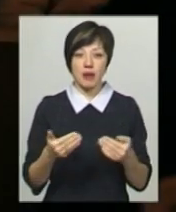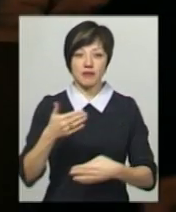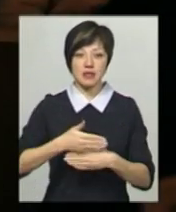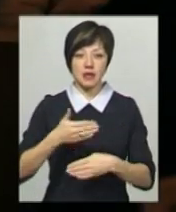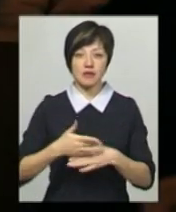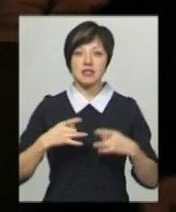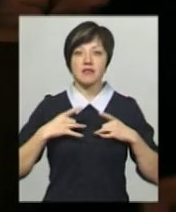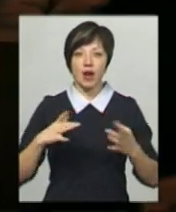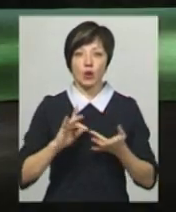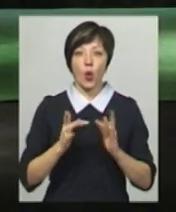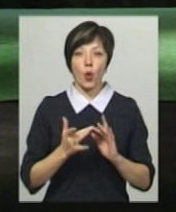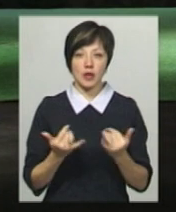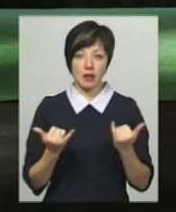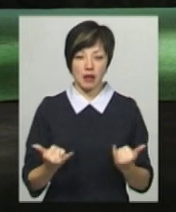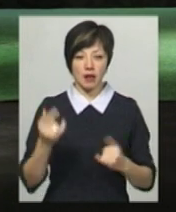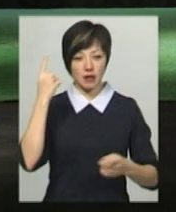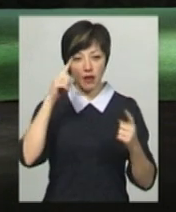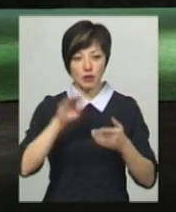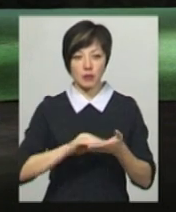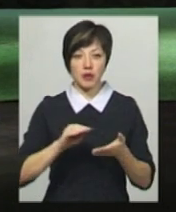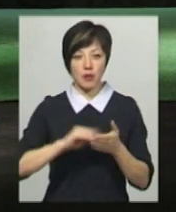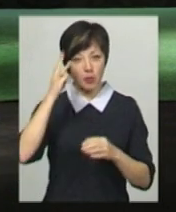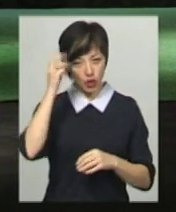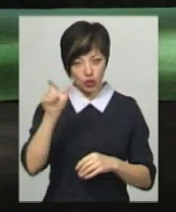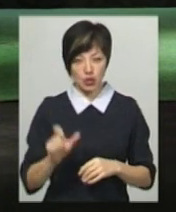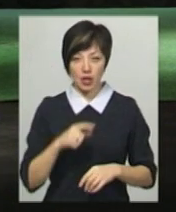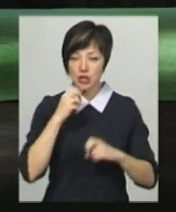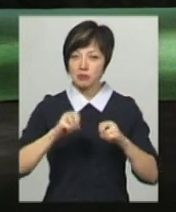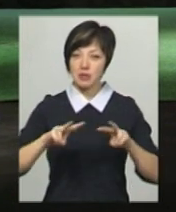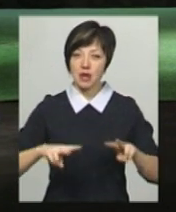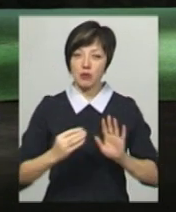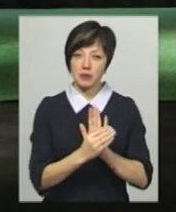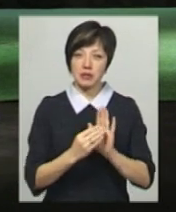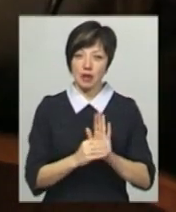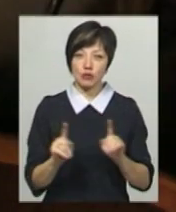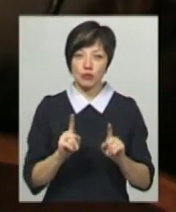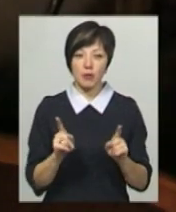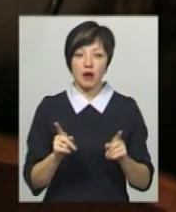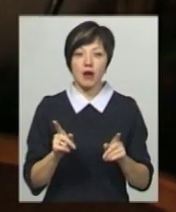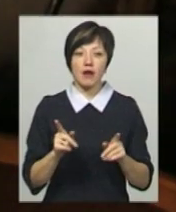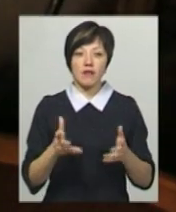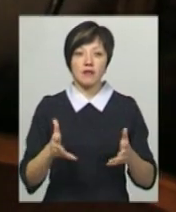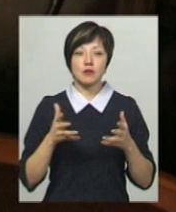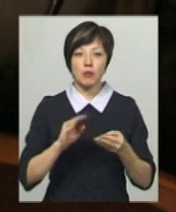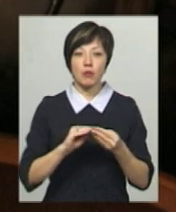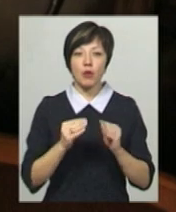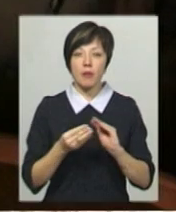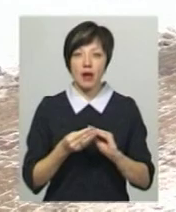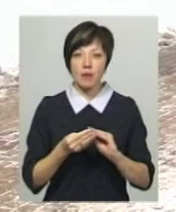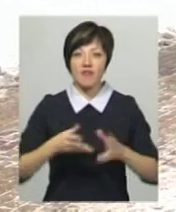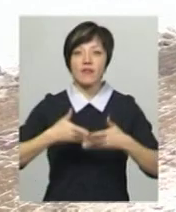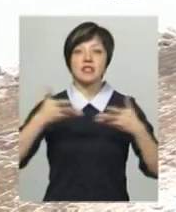«Свято онлайн». Автором п'єси є хмельничанка Марія Бортник. Каже, спеціально її писала, аби висвітлити проблему